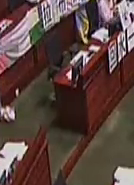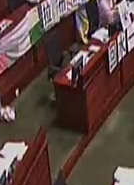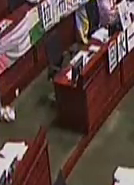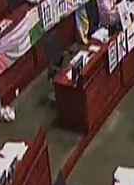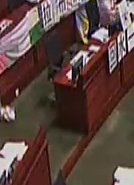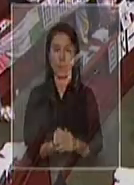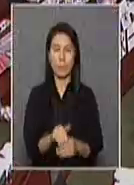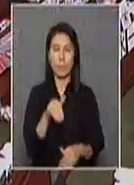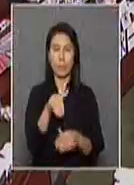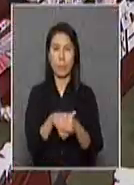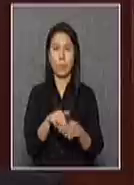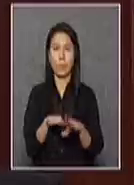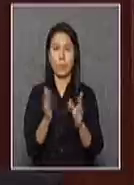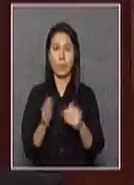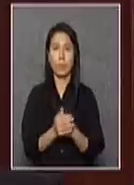開始表決。